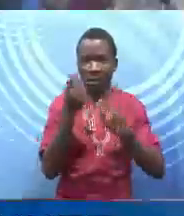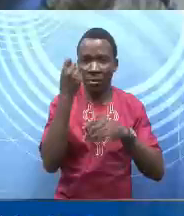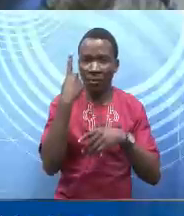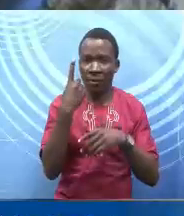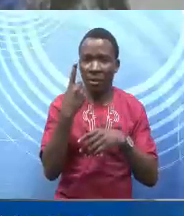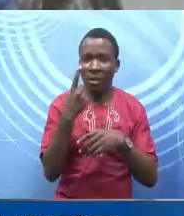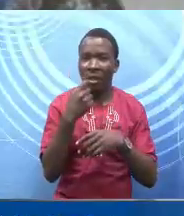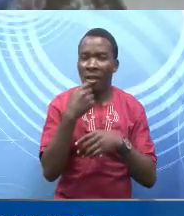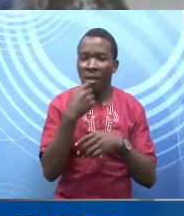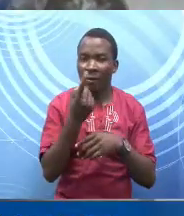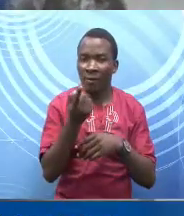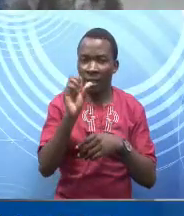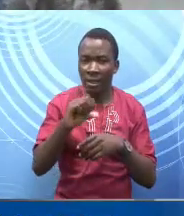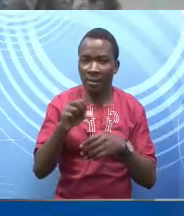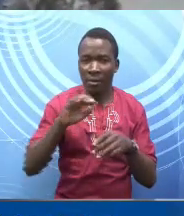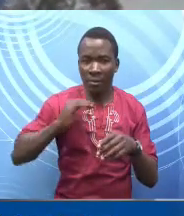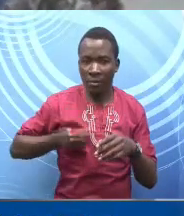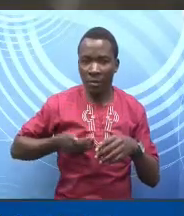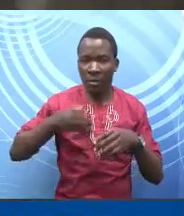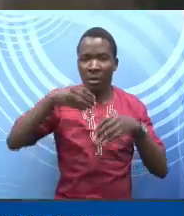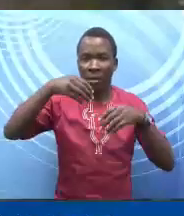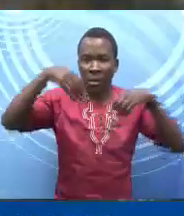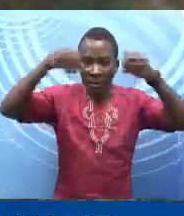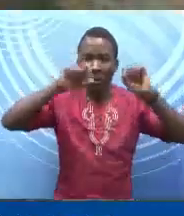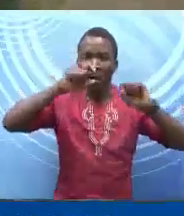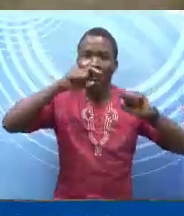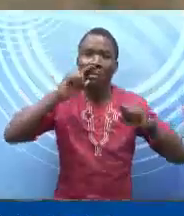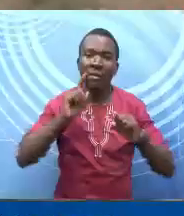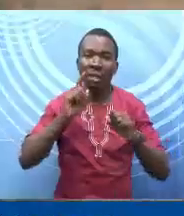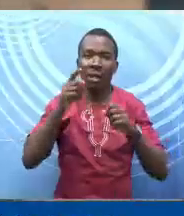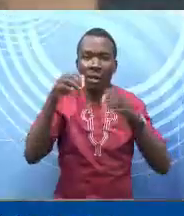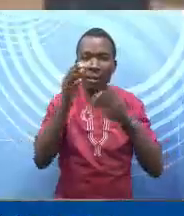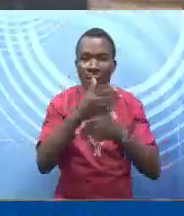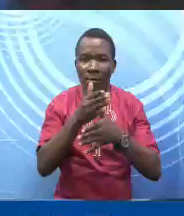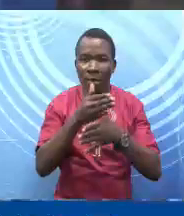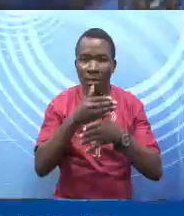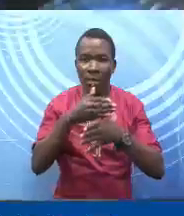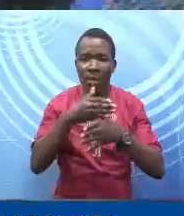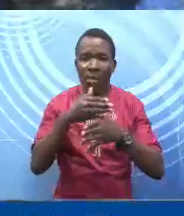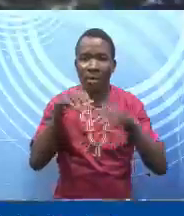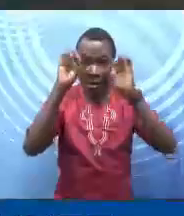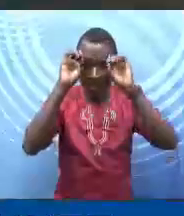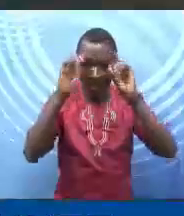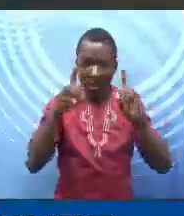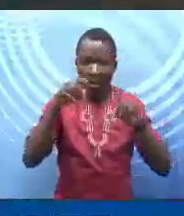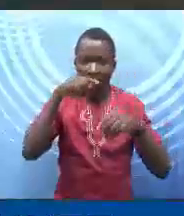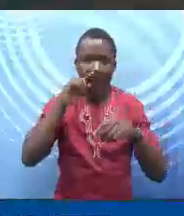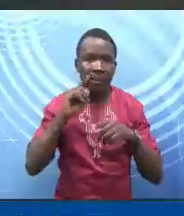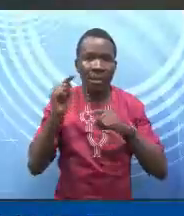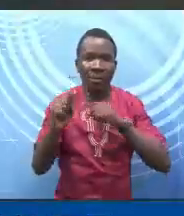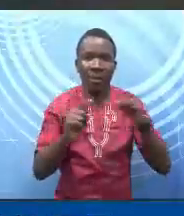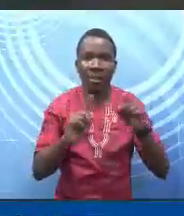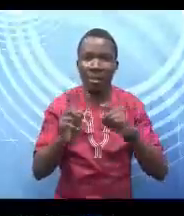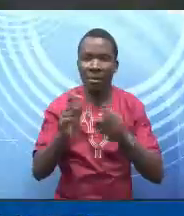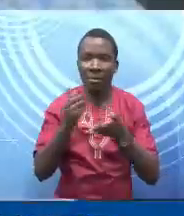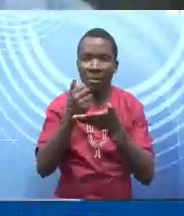anenga umugore wa Museveni, akaba na minisitiri w'uburezi mu gihugu cya Uganda, Janet Museveni, amushinja kunanirwa gufasha